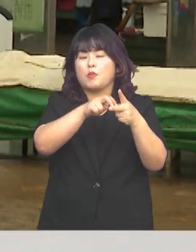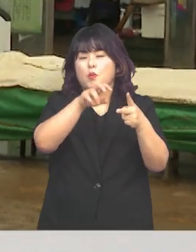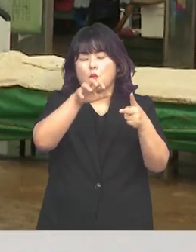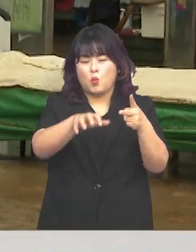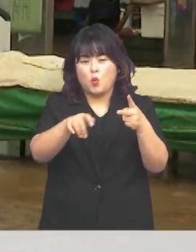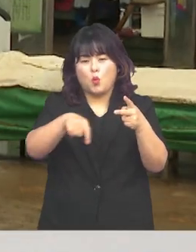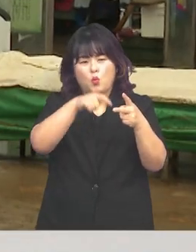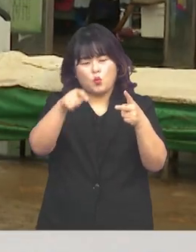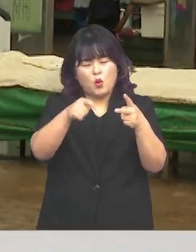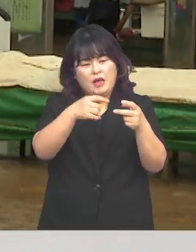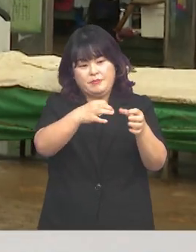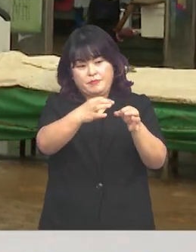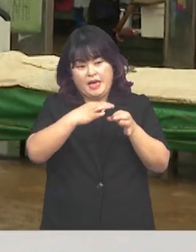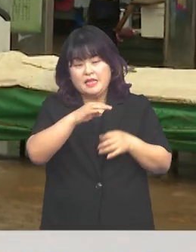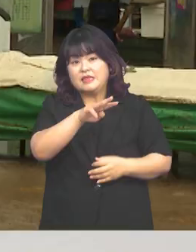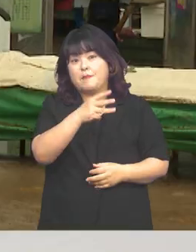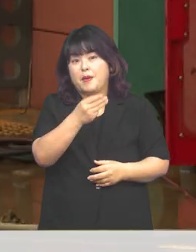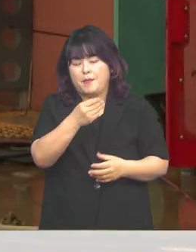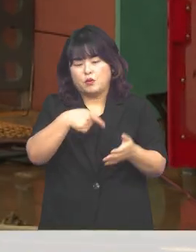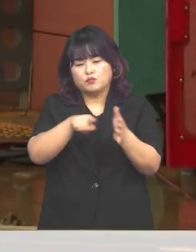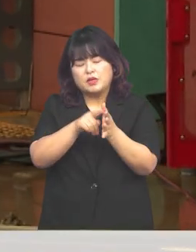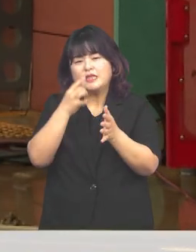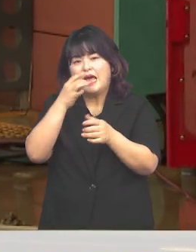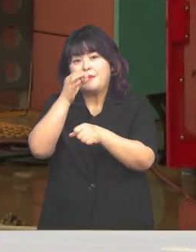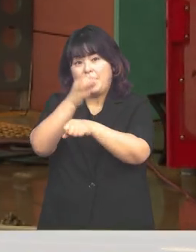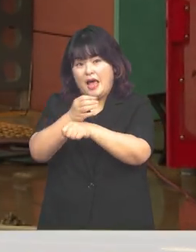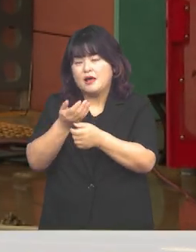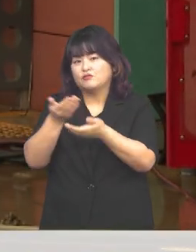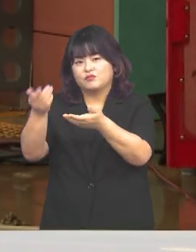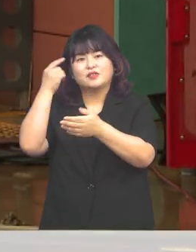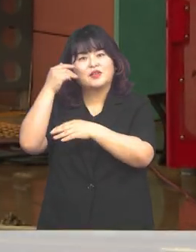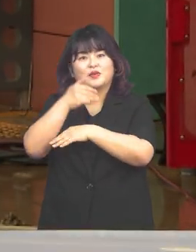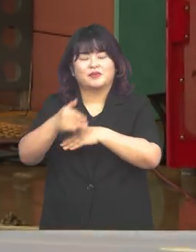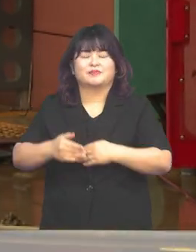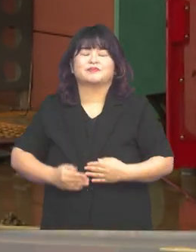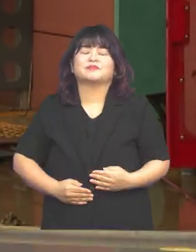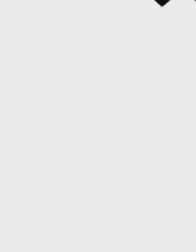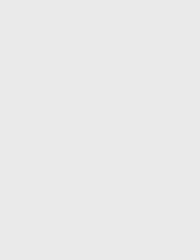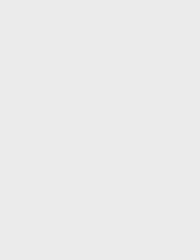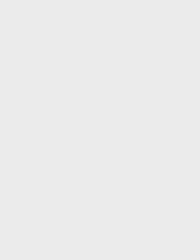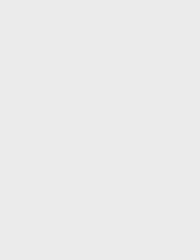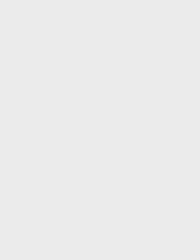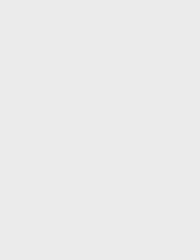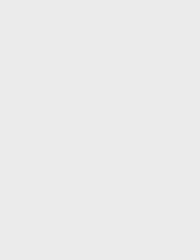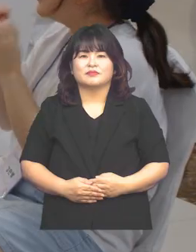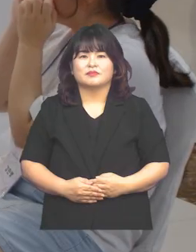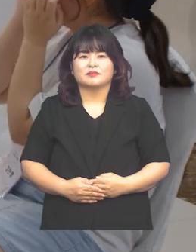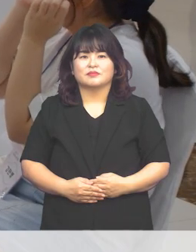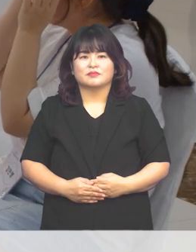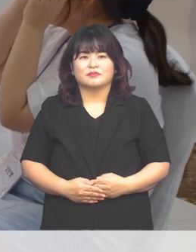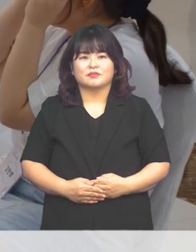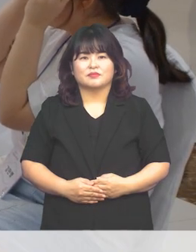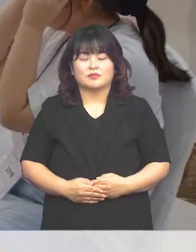용인시자원봉사센터는 영남인총연합회가 기탁한 성금을 활용해 햅쌀을 구입해 전달할 예정입니다.